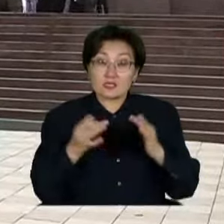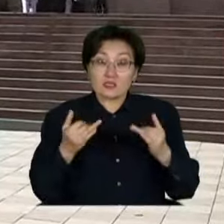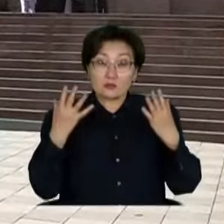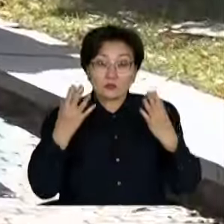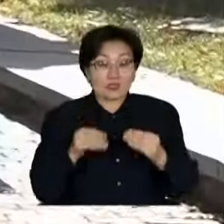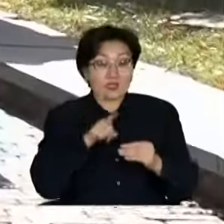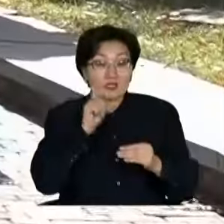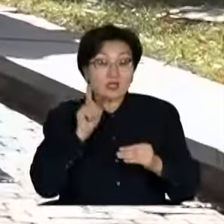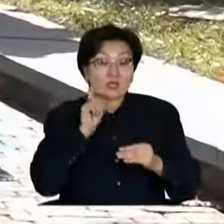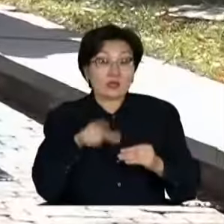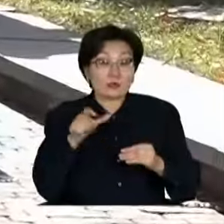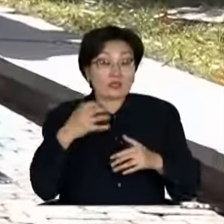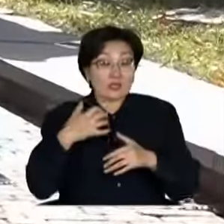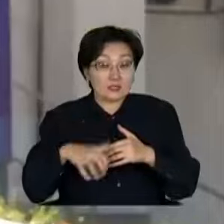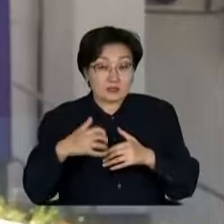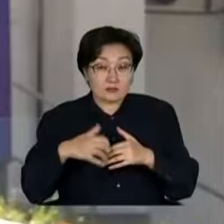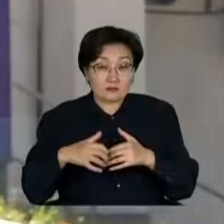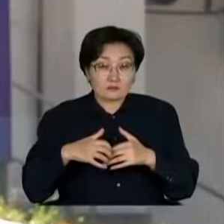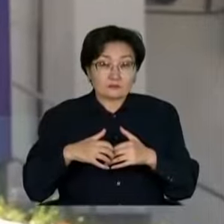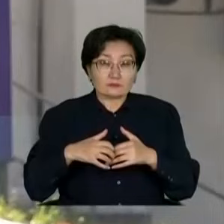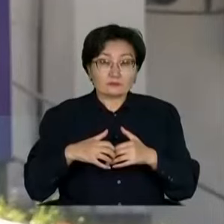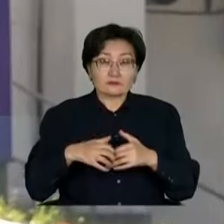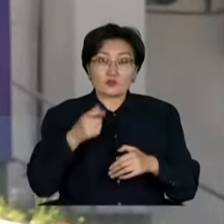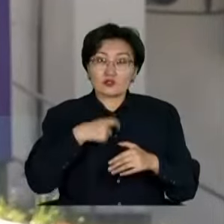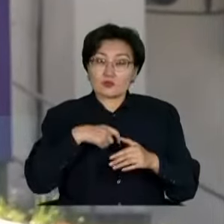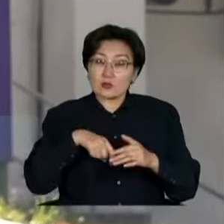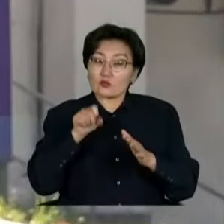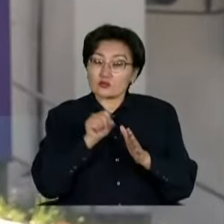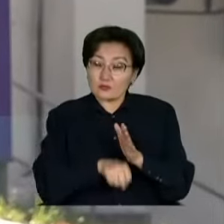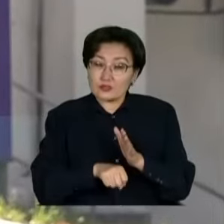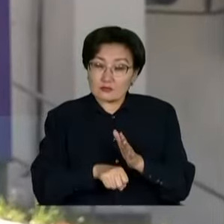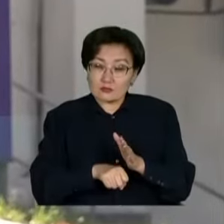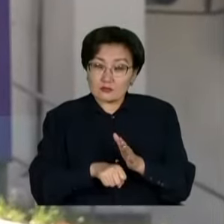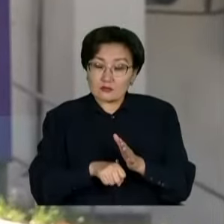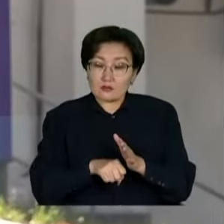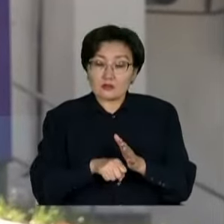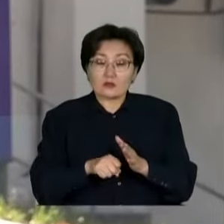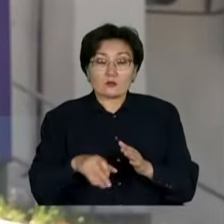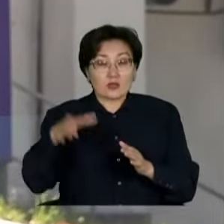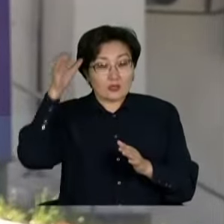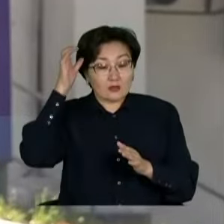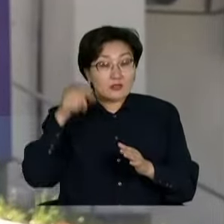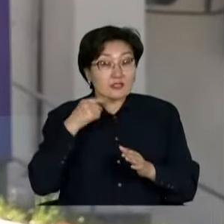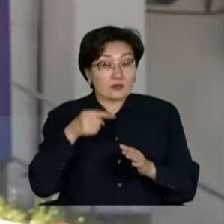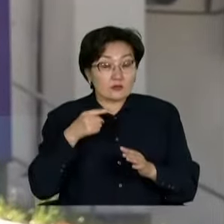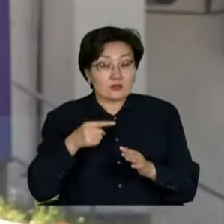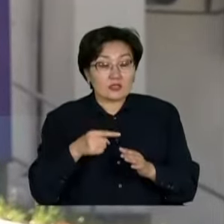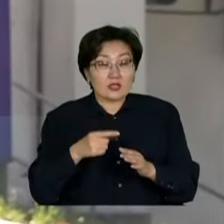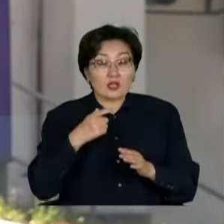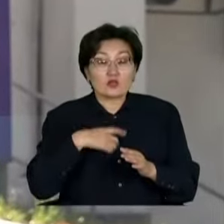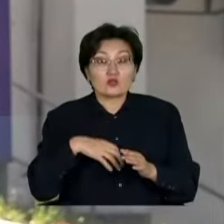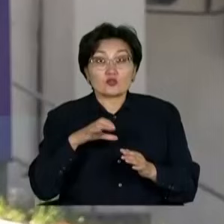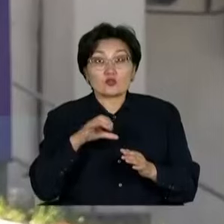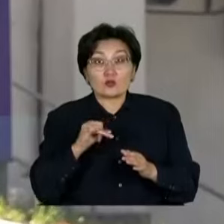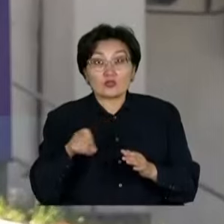осы жастар арасындағы және жасөспірімдер арасындағы өз-өзіне қол жұмсау, енді ғылыми түрде айтқанда суицидке